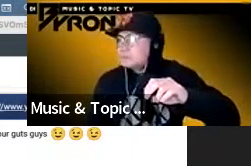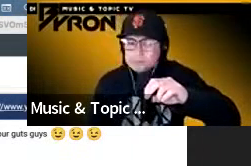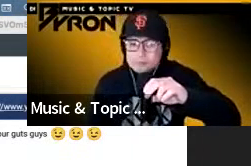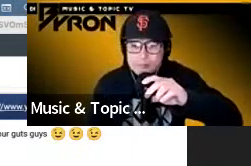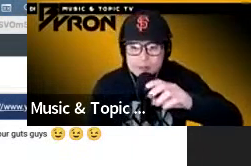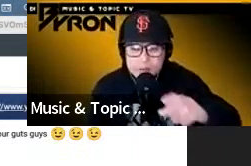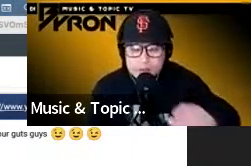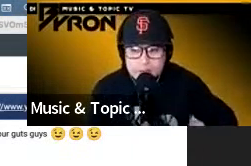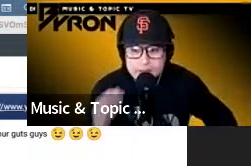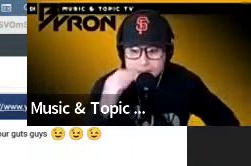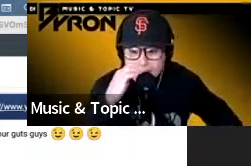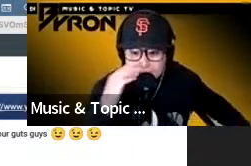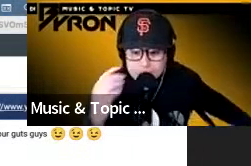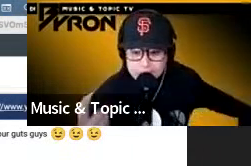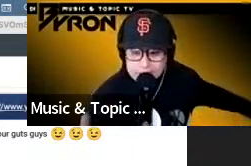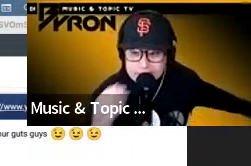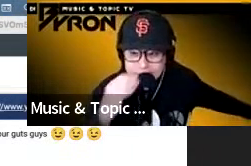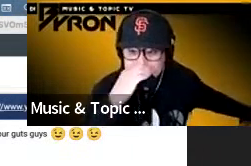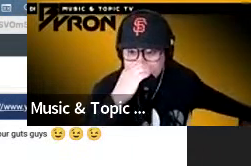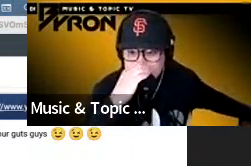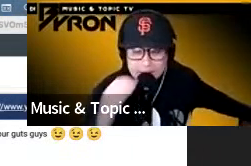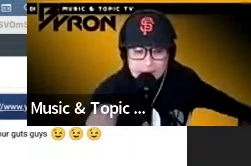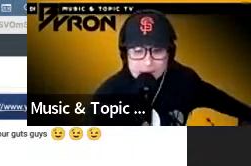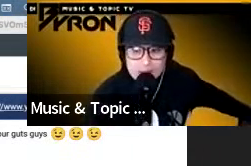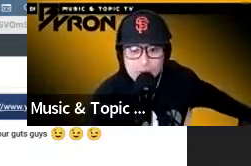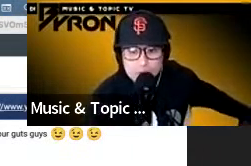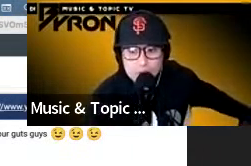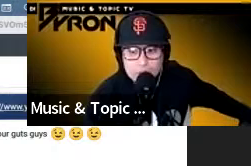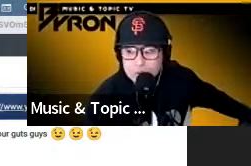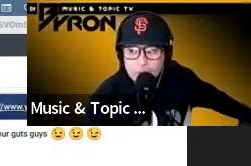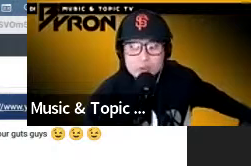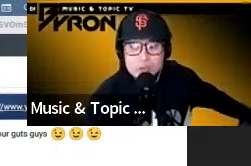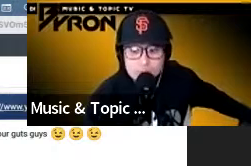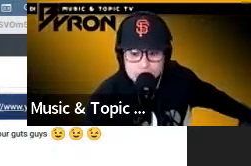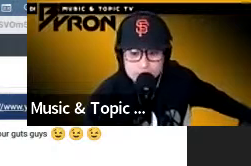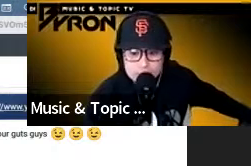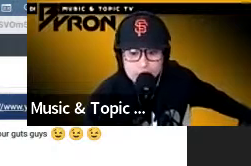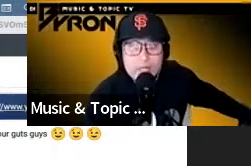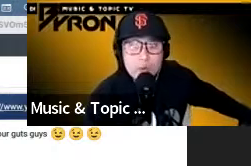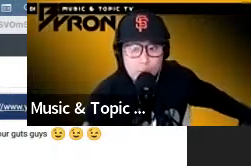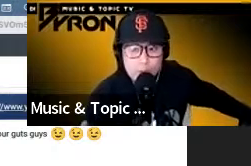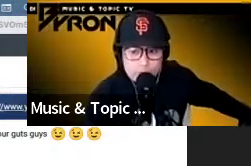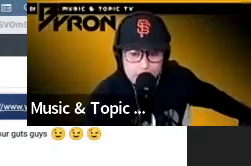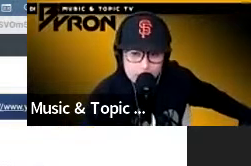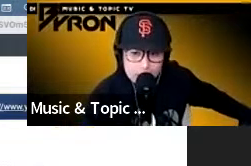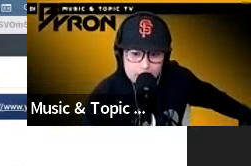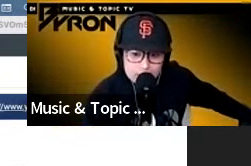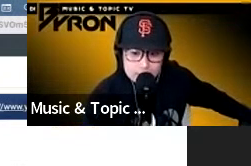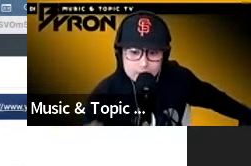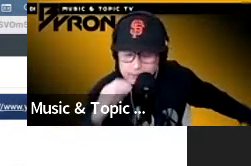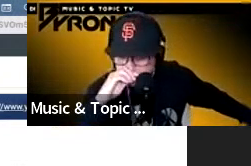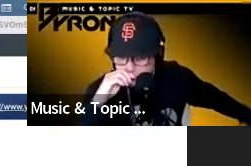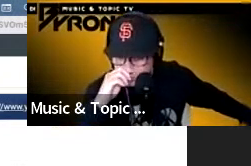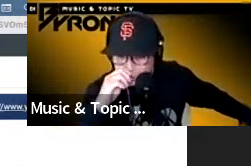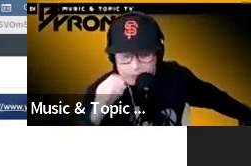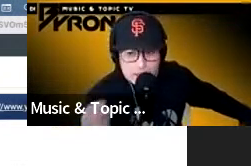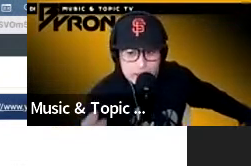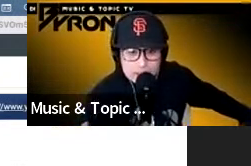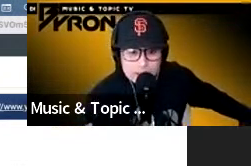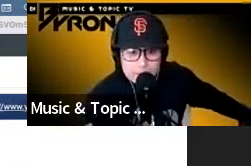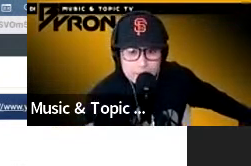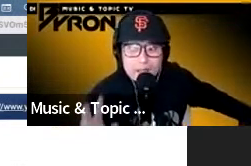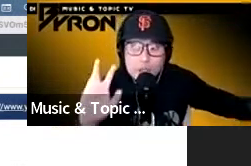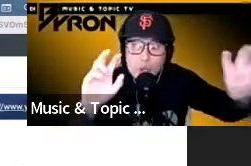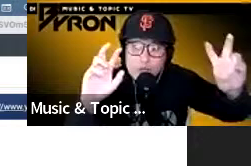nagsasalita Thank you isa yan sa mga nagsasalita na talagang kung ano-anong akusasyon di umano daw ah or